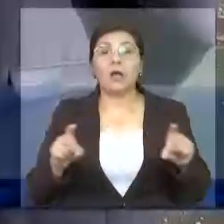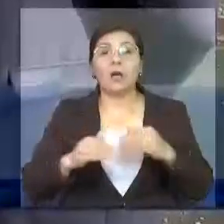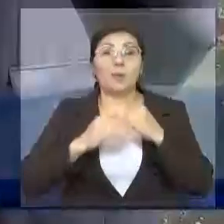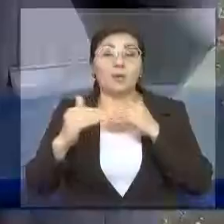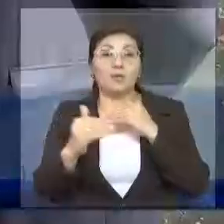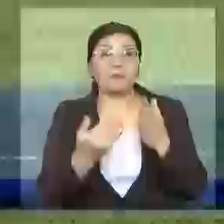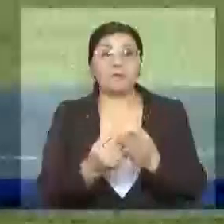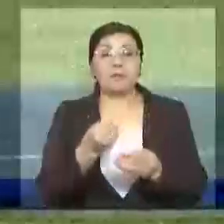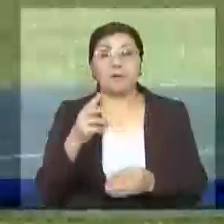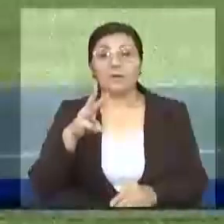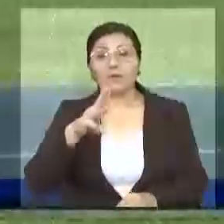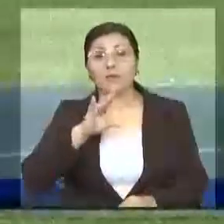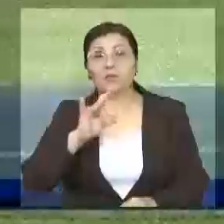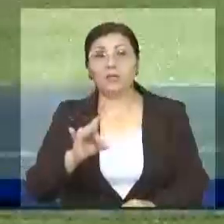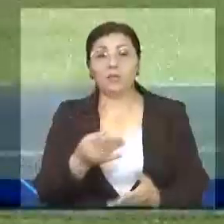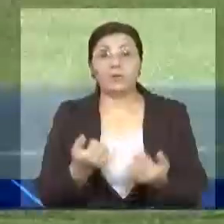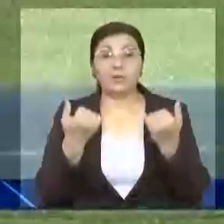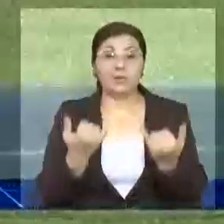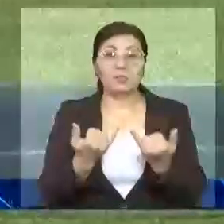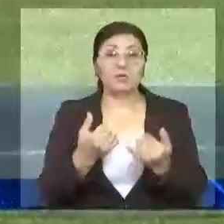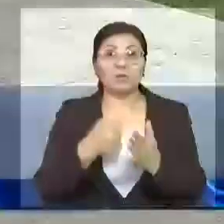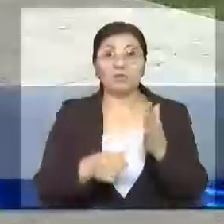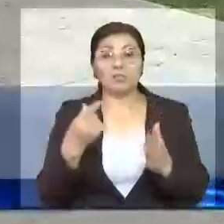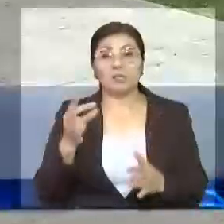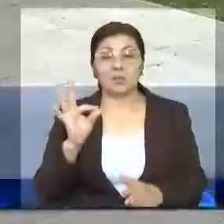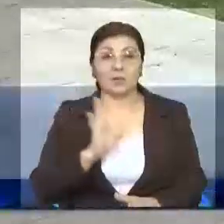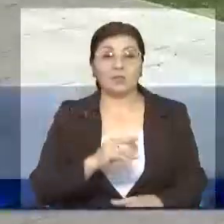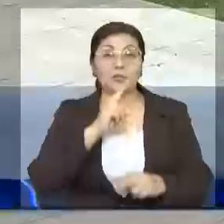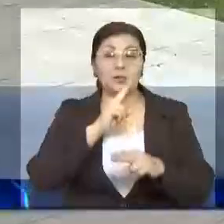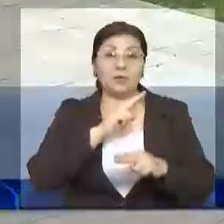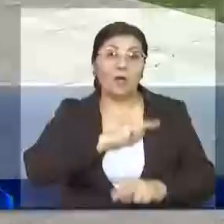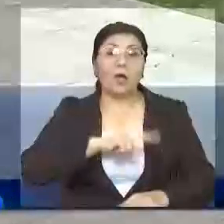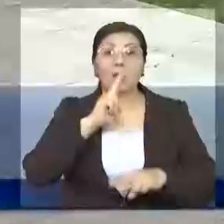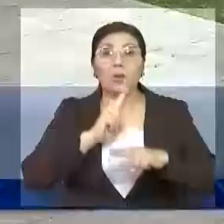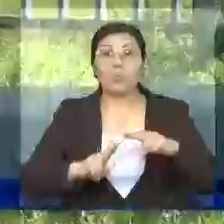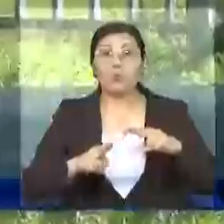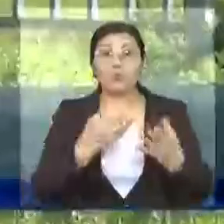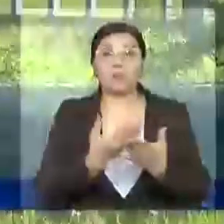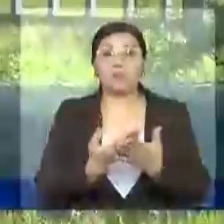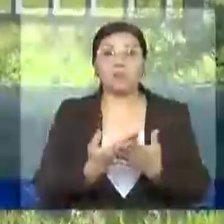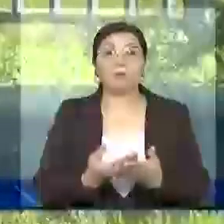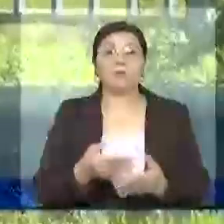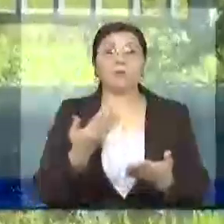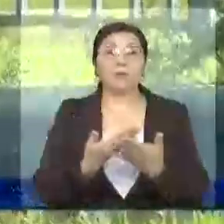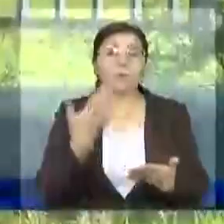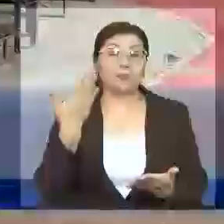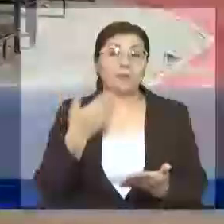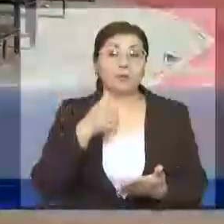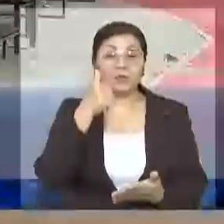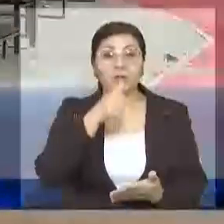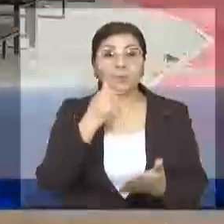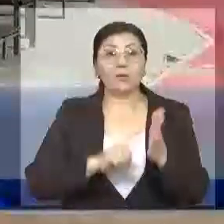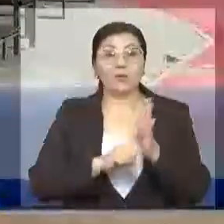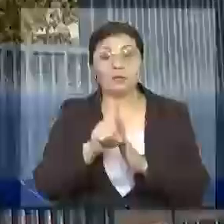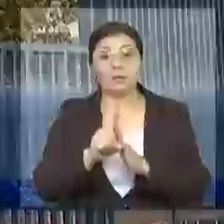расположенного в одиннадцатом микрорайоне на данный момент 60% работ здесь завершены льного поля началось в прошлом году в настоящее